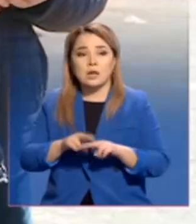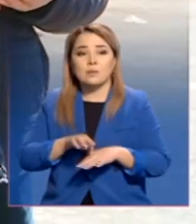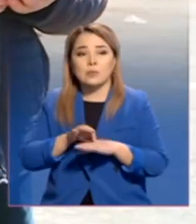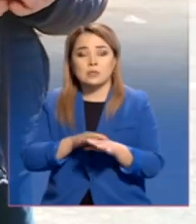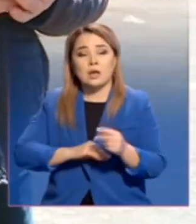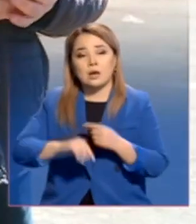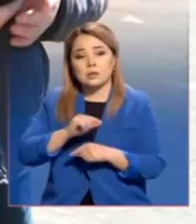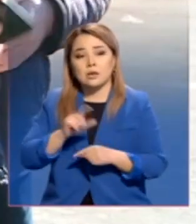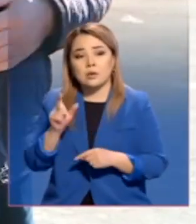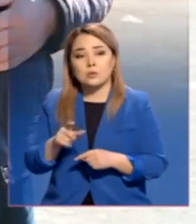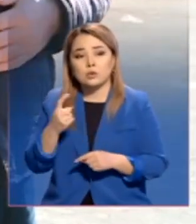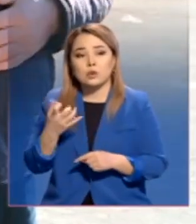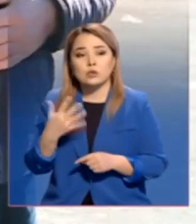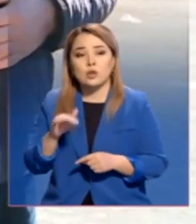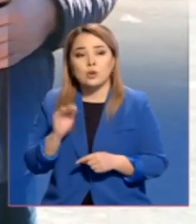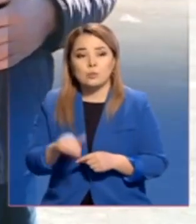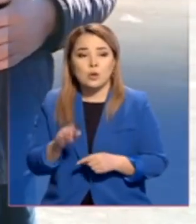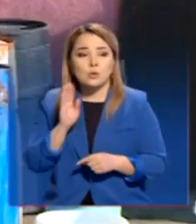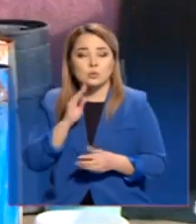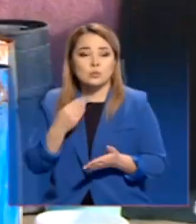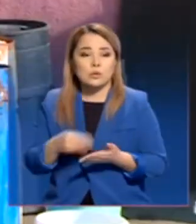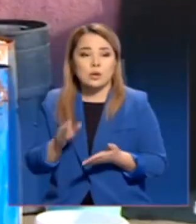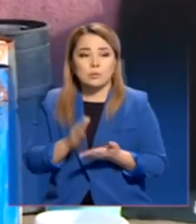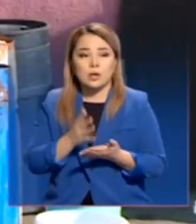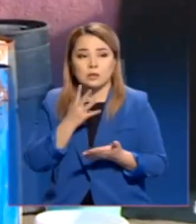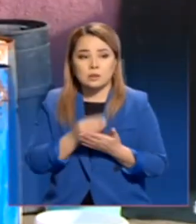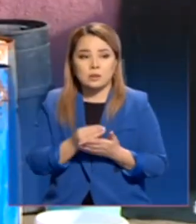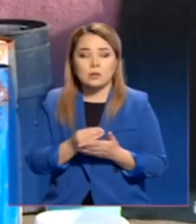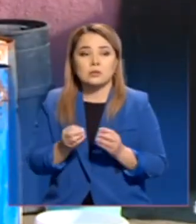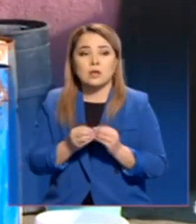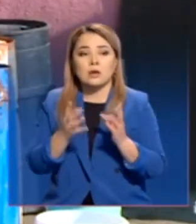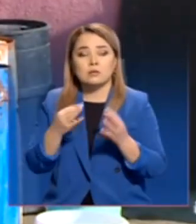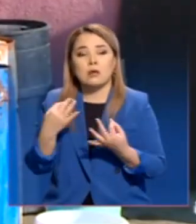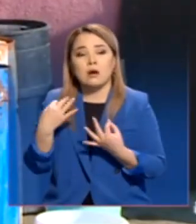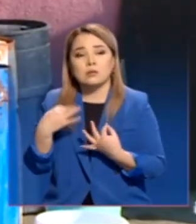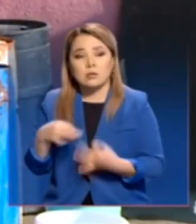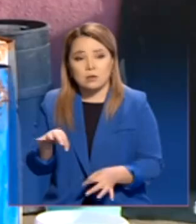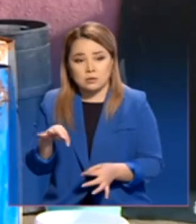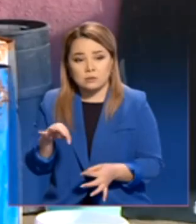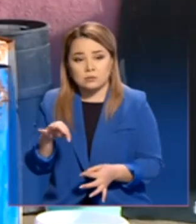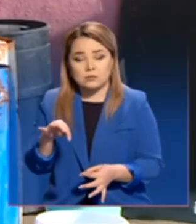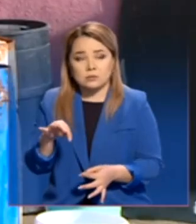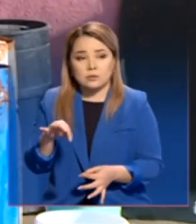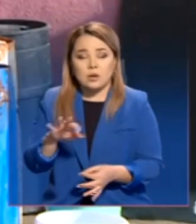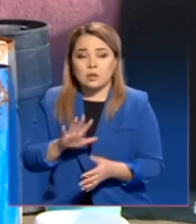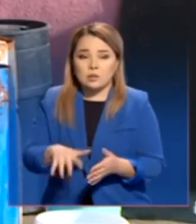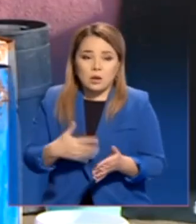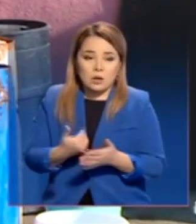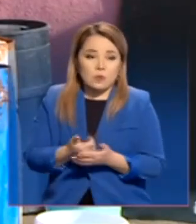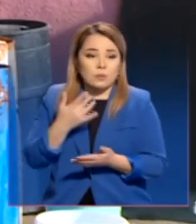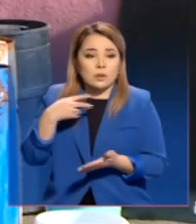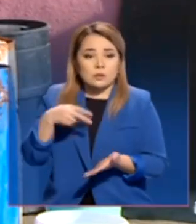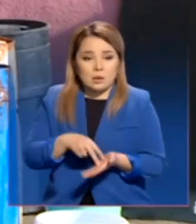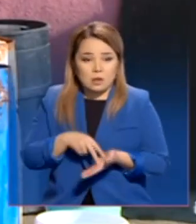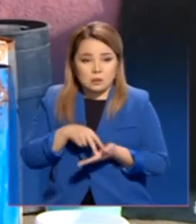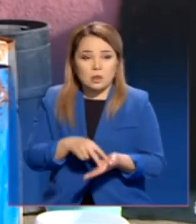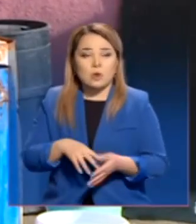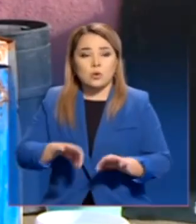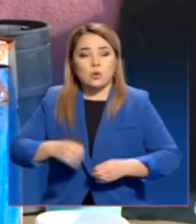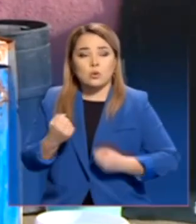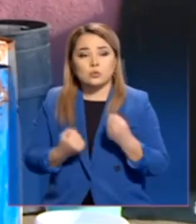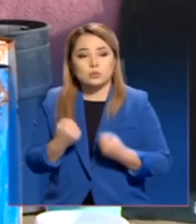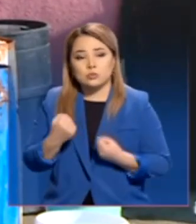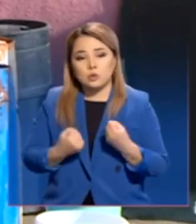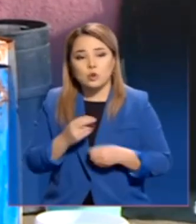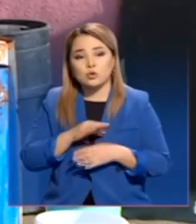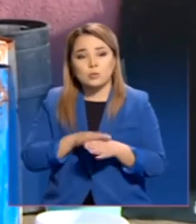Кәсіпкер ол үшін 150 мың теңгеге су сатып алған. За 10 дней стояли. И до сих пор стоим. Көлік жуатын орталық 10 күн